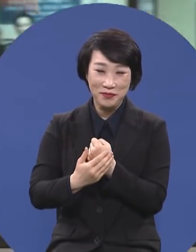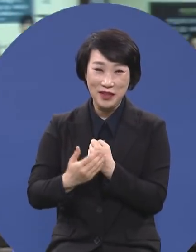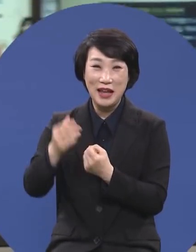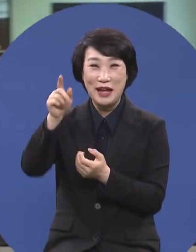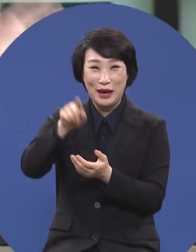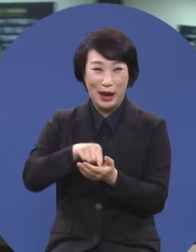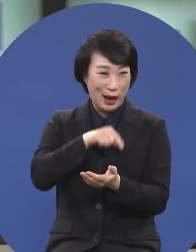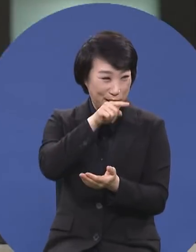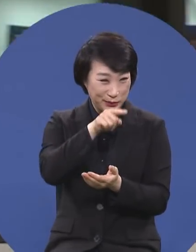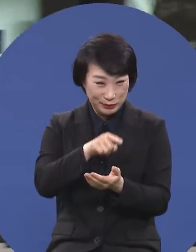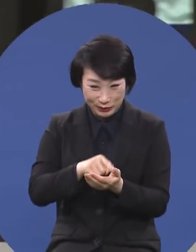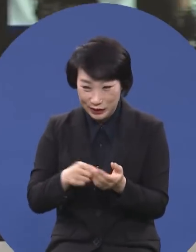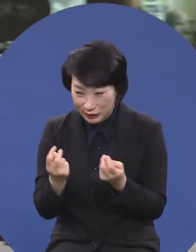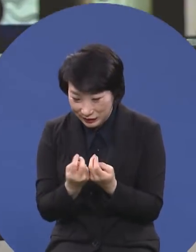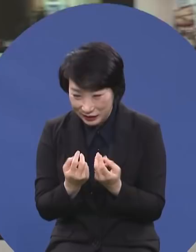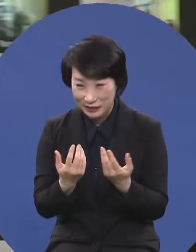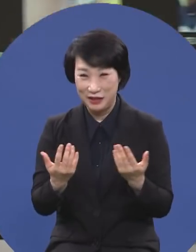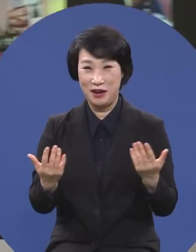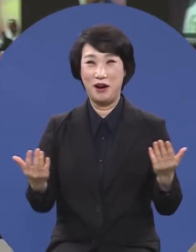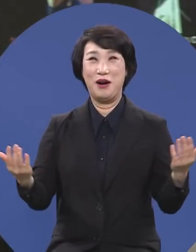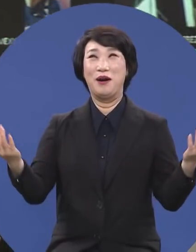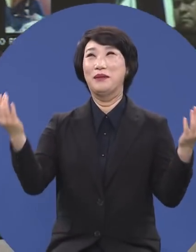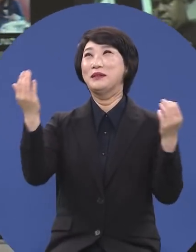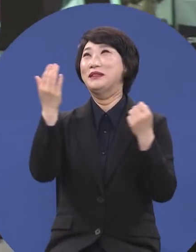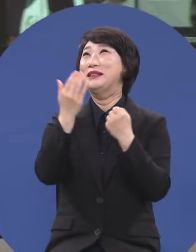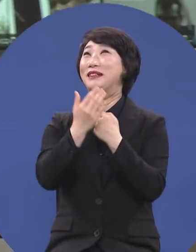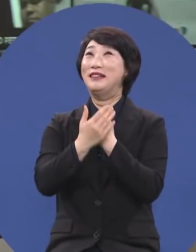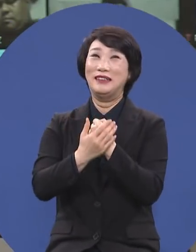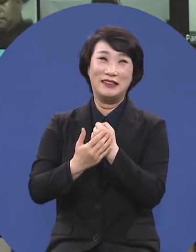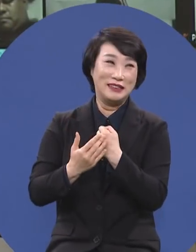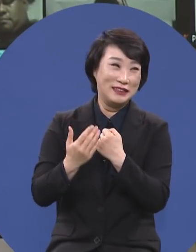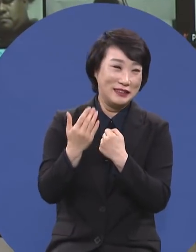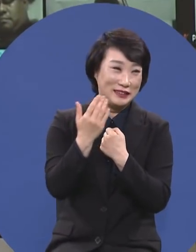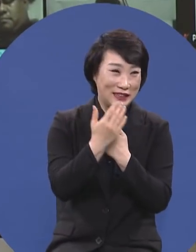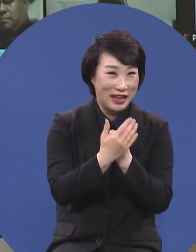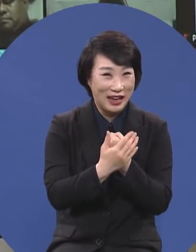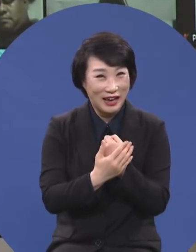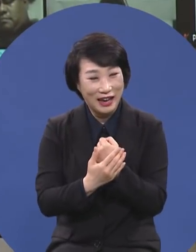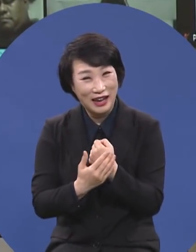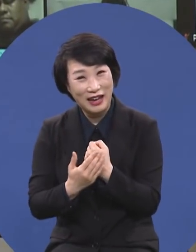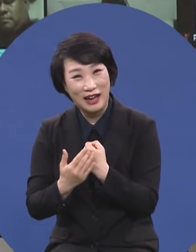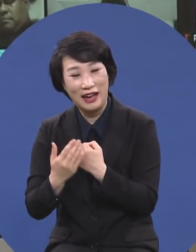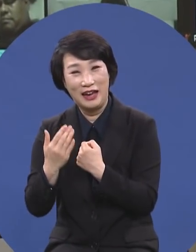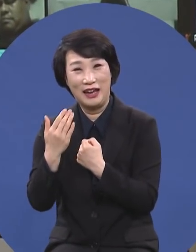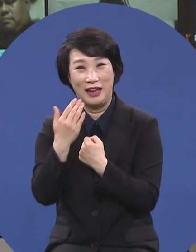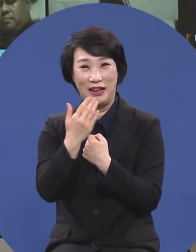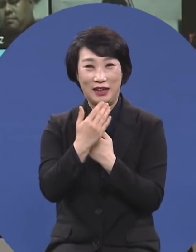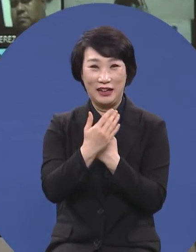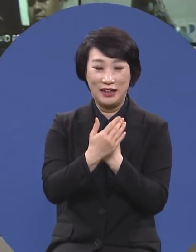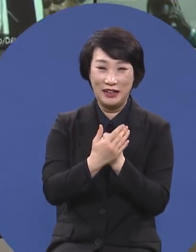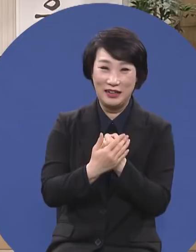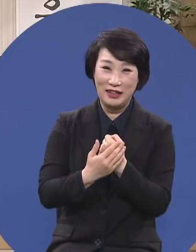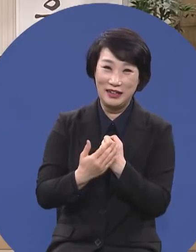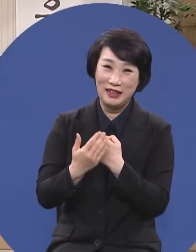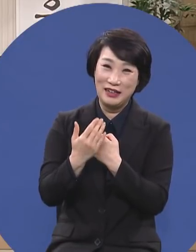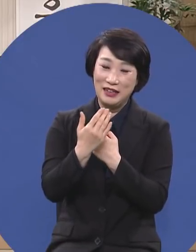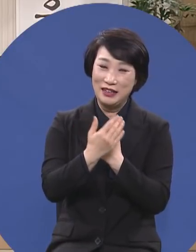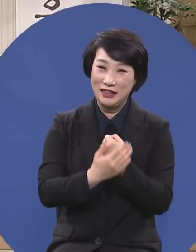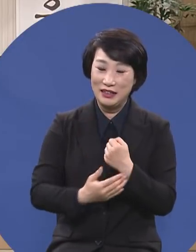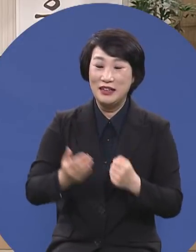은혜, 갚을 길 없는 은혜,